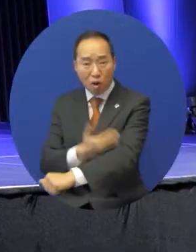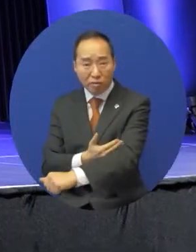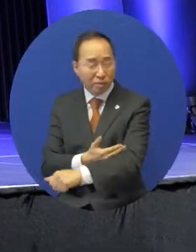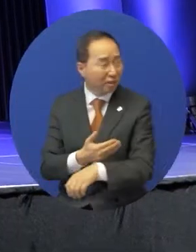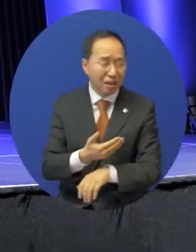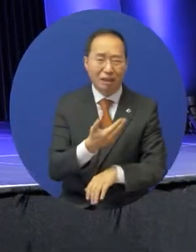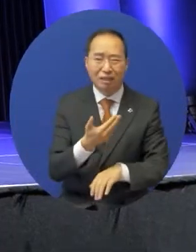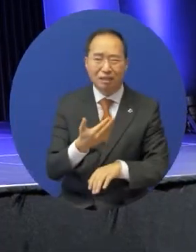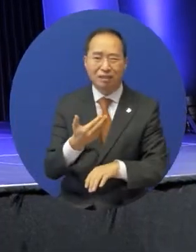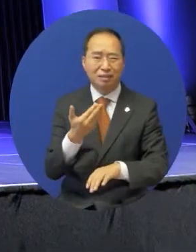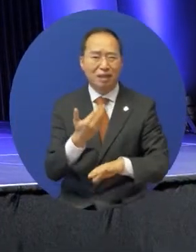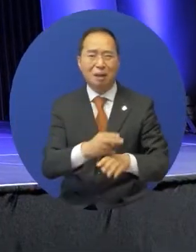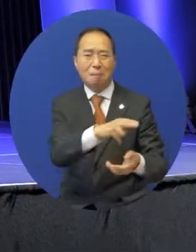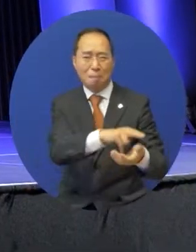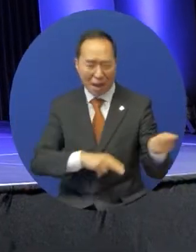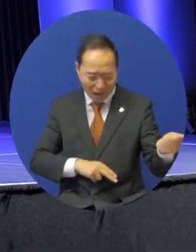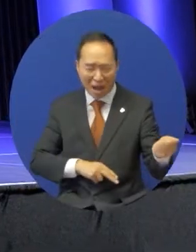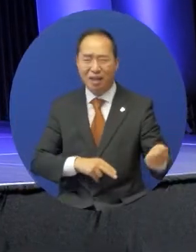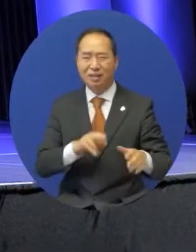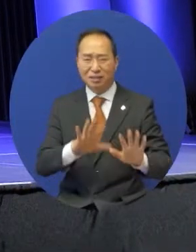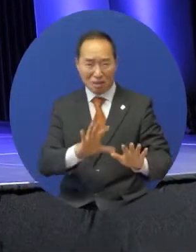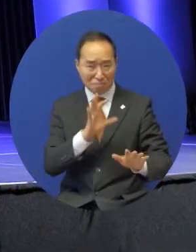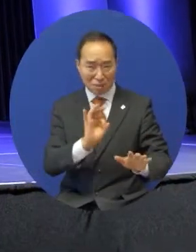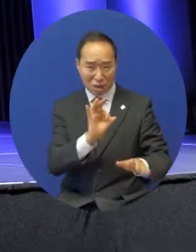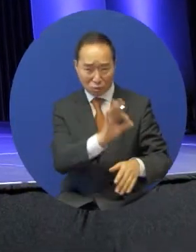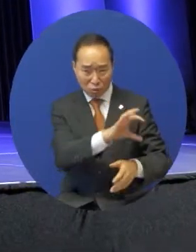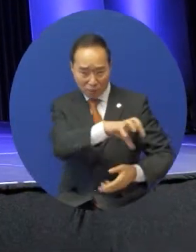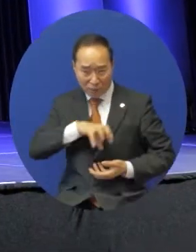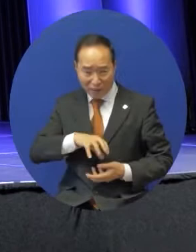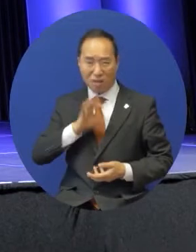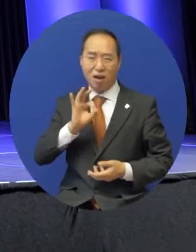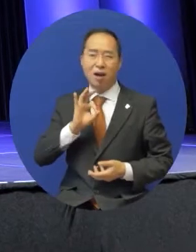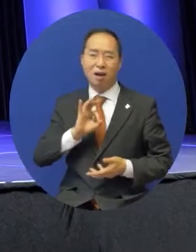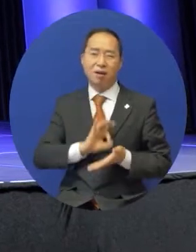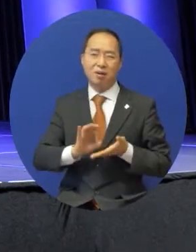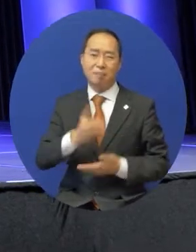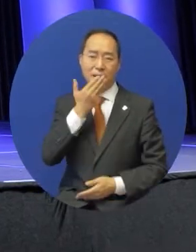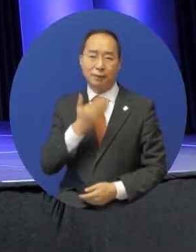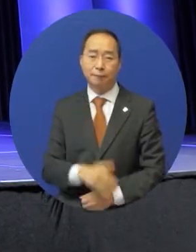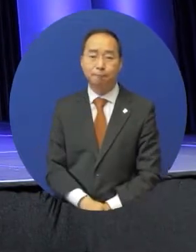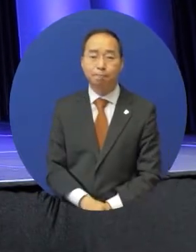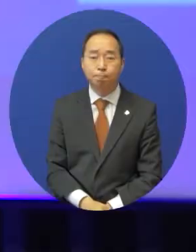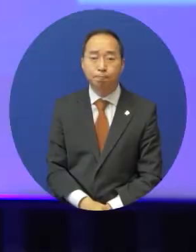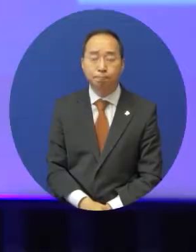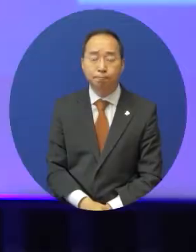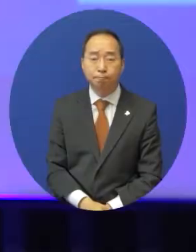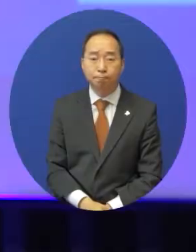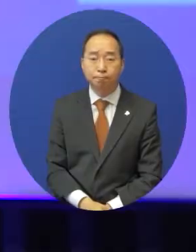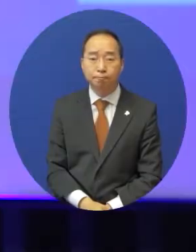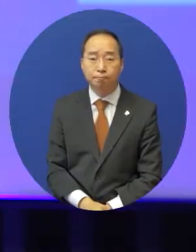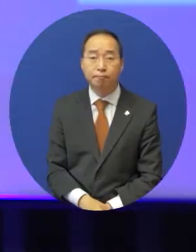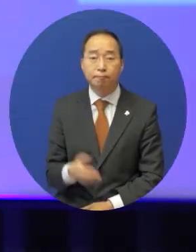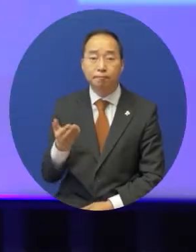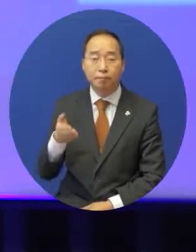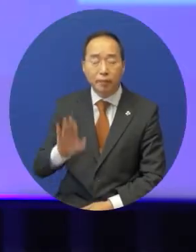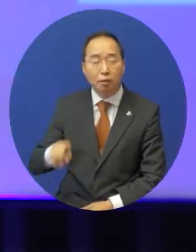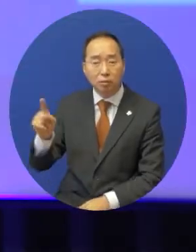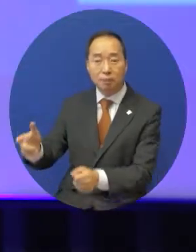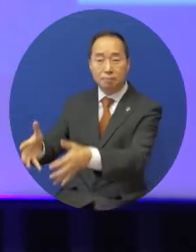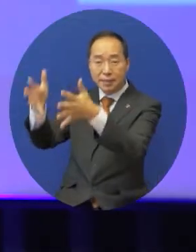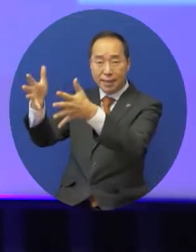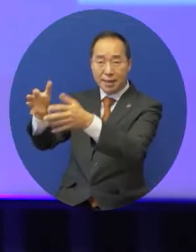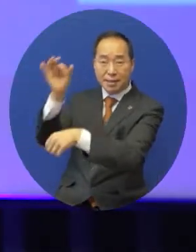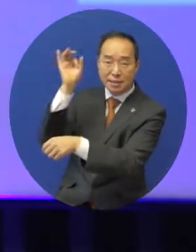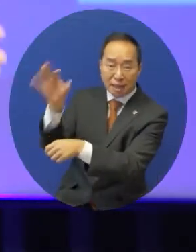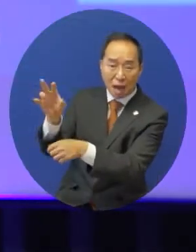그 소유권을 다른 사람에게 넘겨서 당장 필요한 돈을 우리가 받을 수도 있는 거죠. 근데 거기에